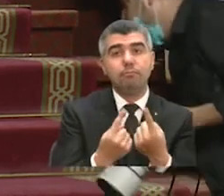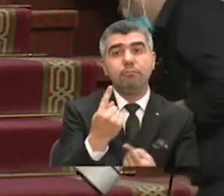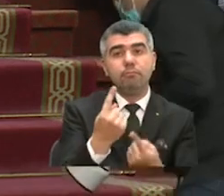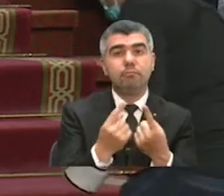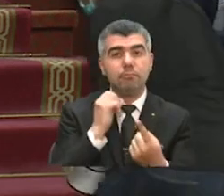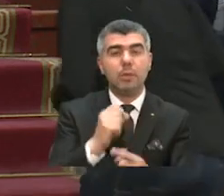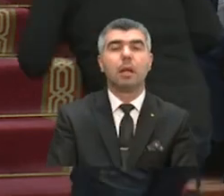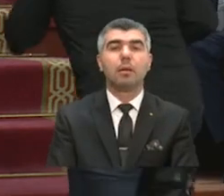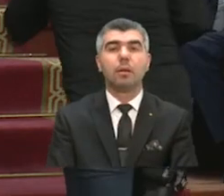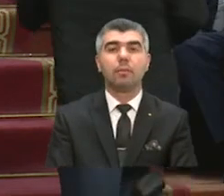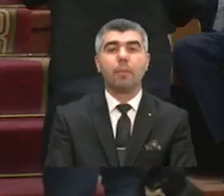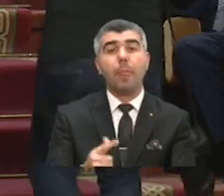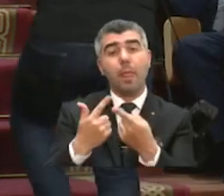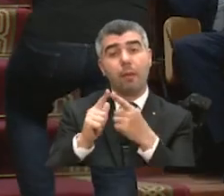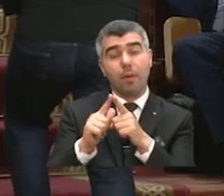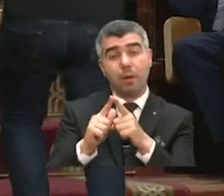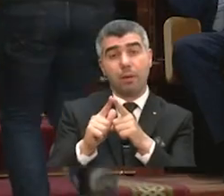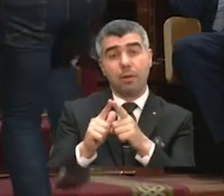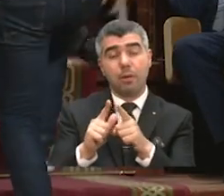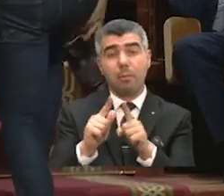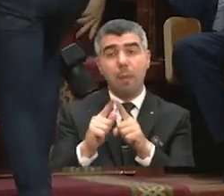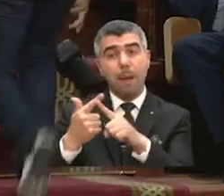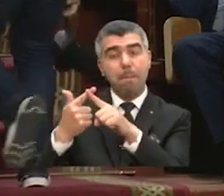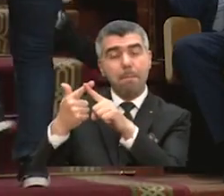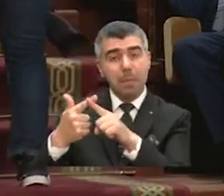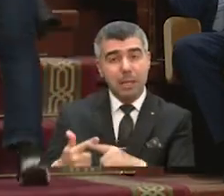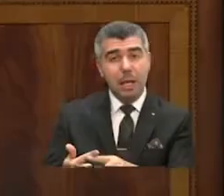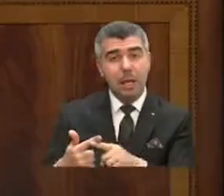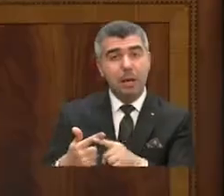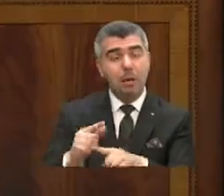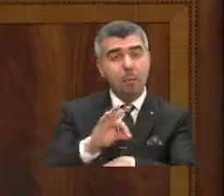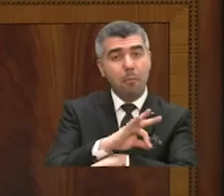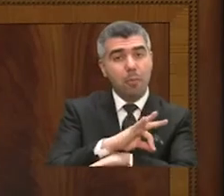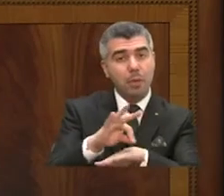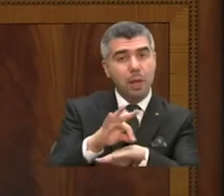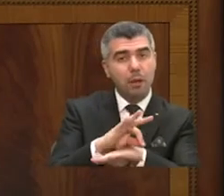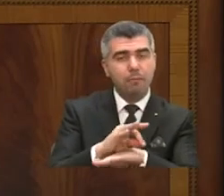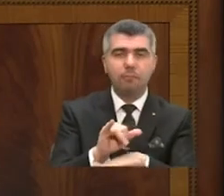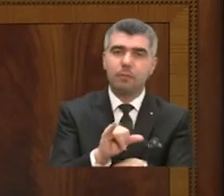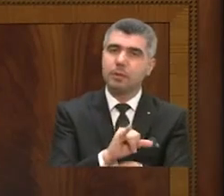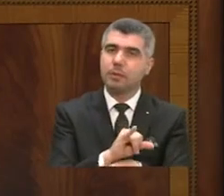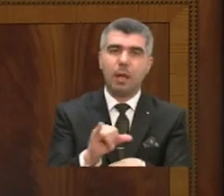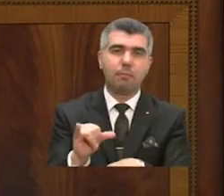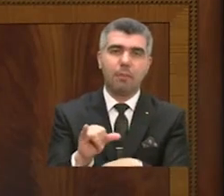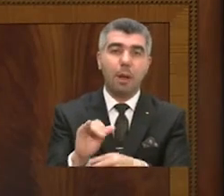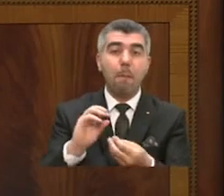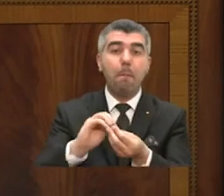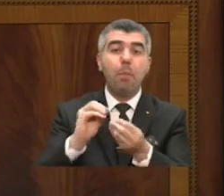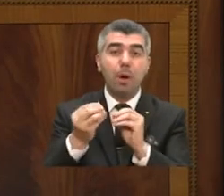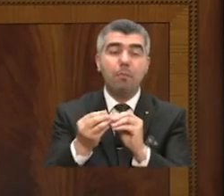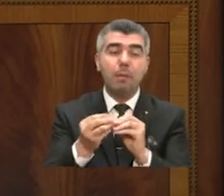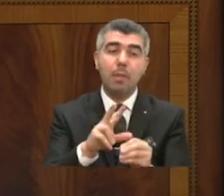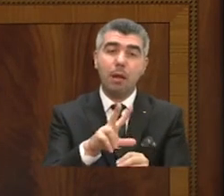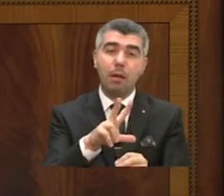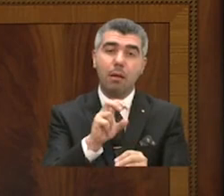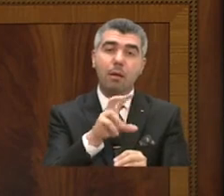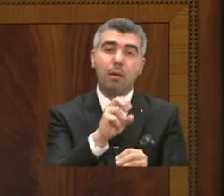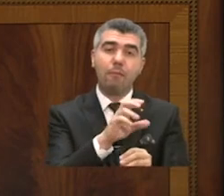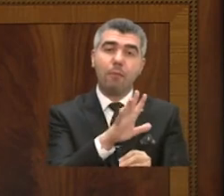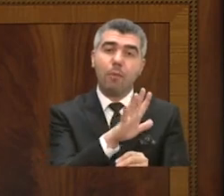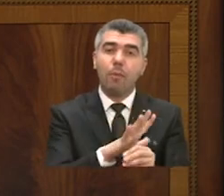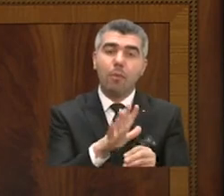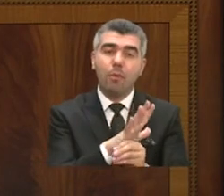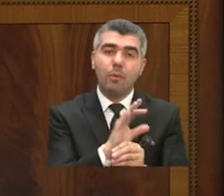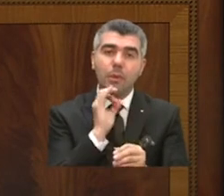المتعلقة بالإمكانات المادية والبشرية، بل يقتضي تجاوز الاختلالات العميقة على مستوى